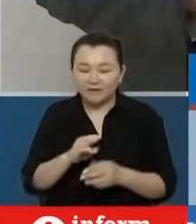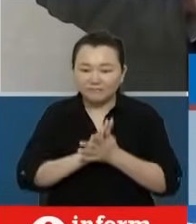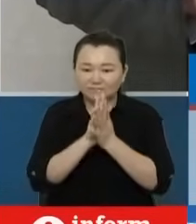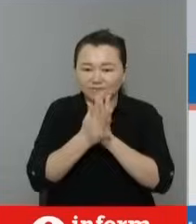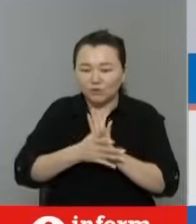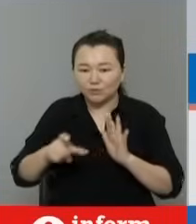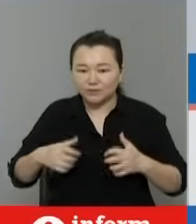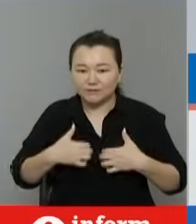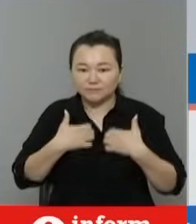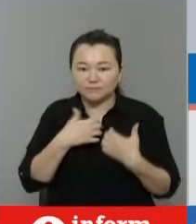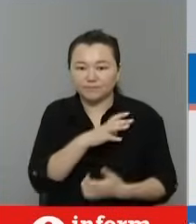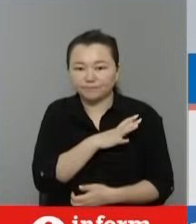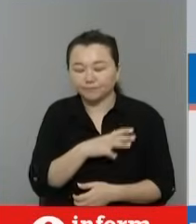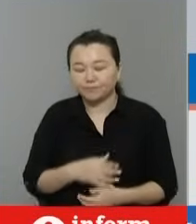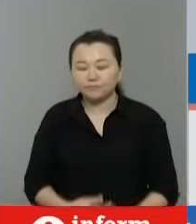были напуганы.